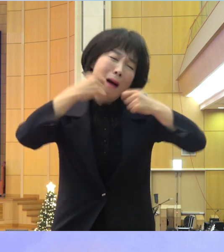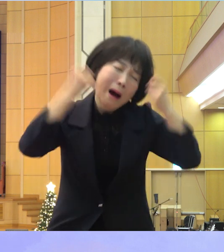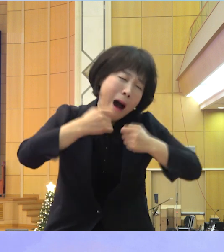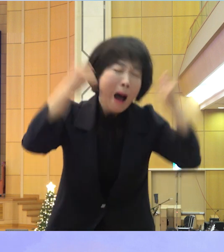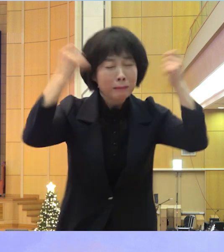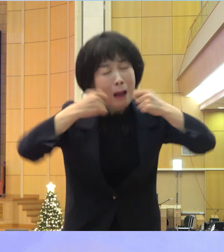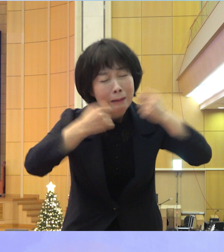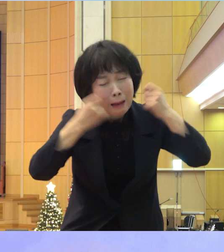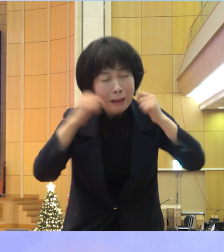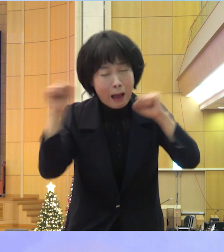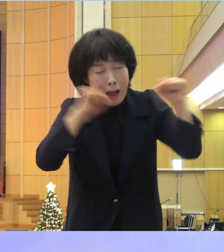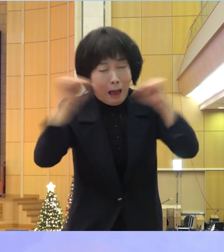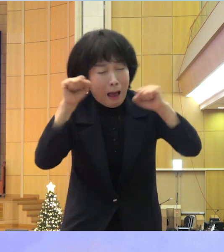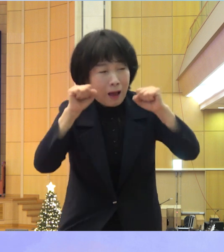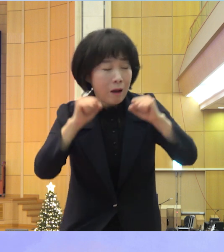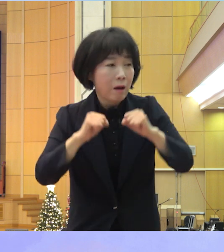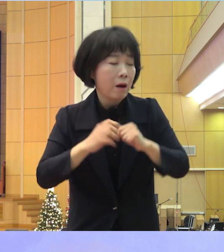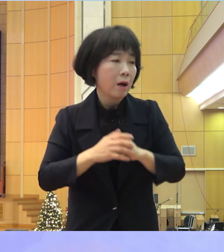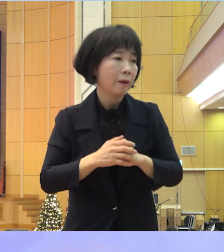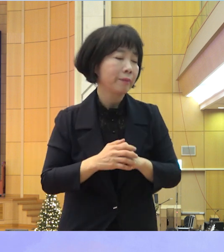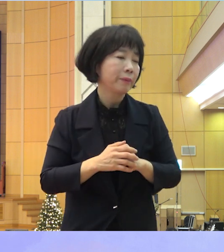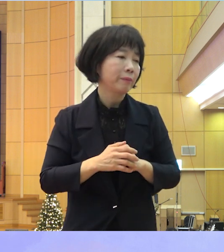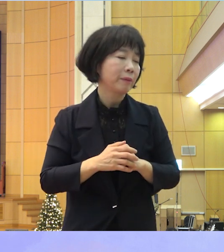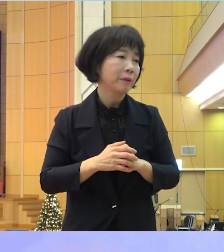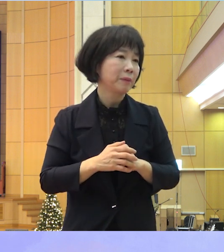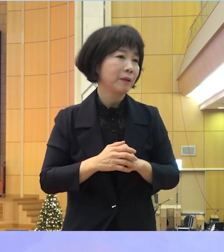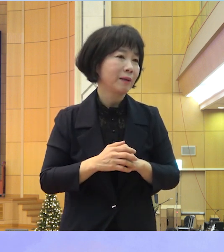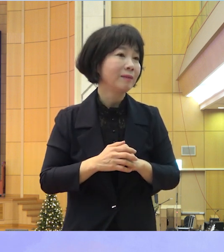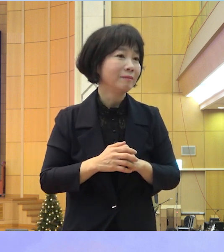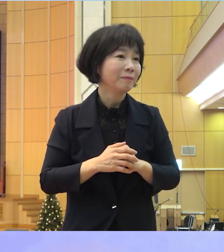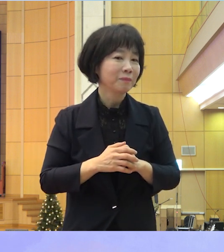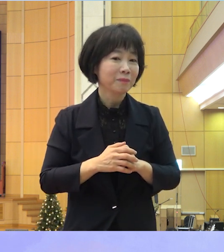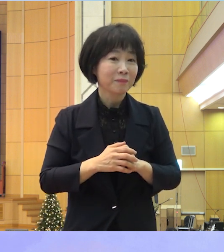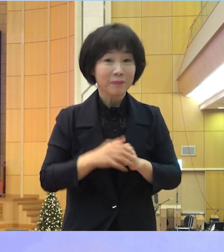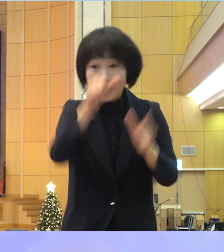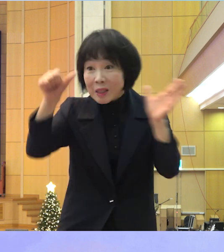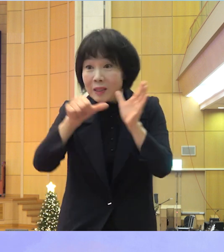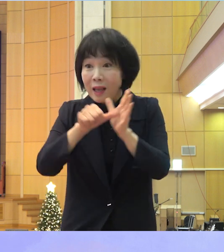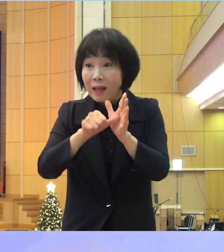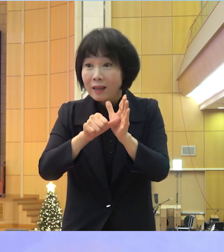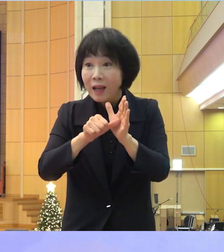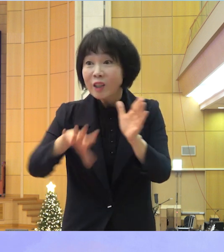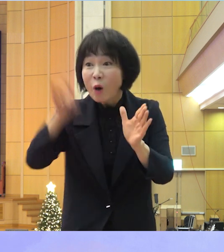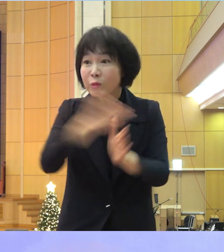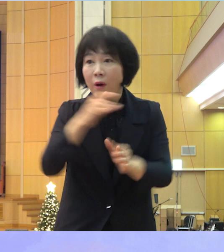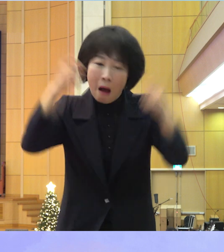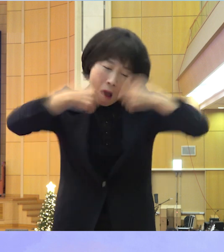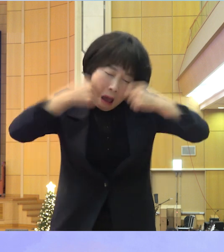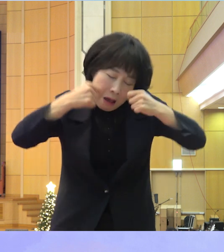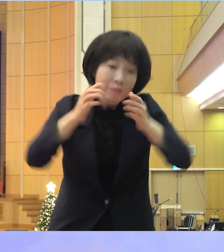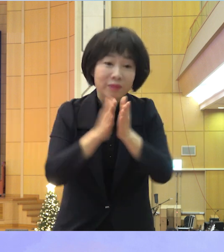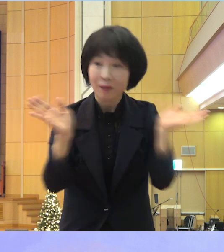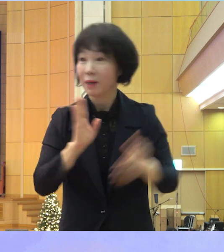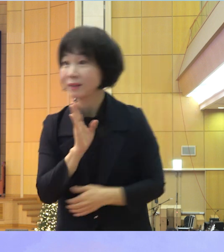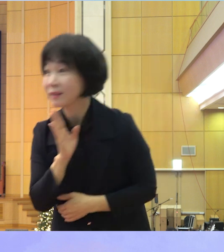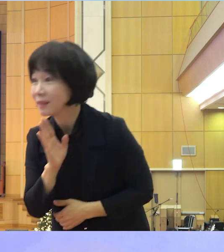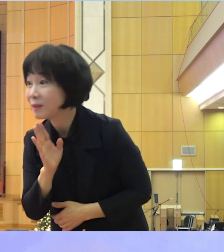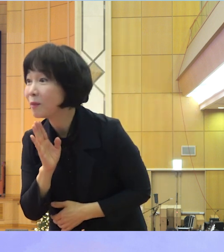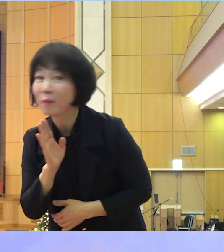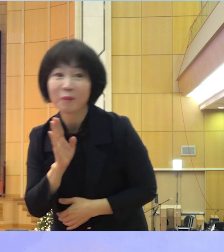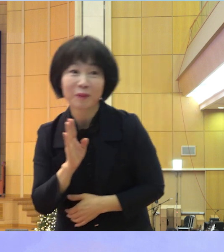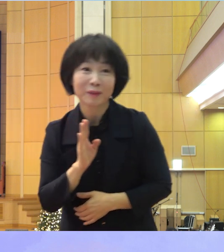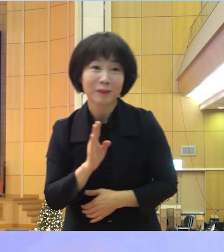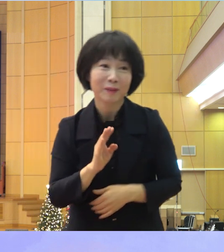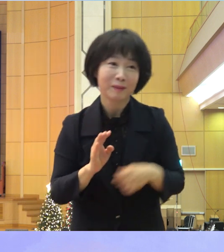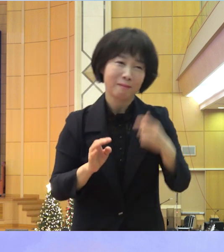웃으려고 내가 왔던가, 이런 가사 있듯이 울면서 인생은 시작합니다. 그리고 이런 말